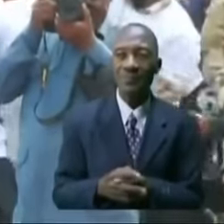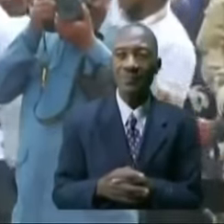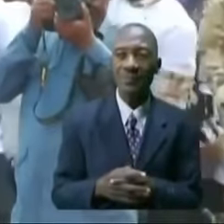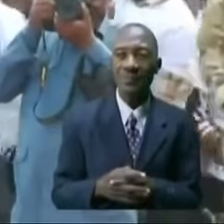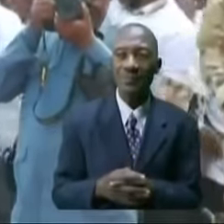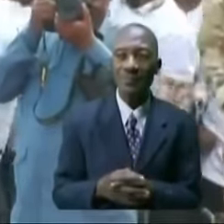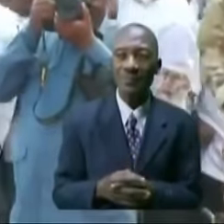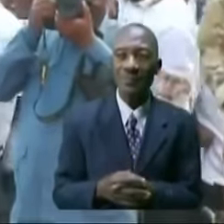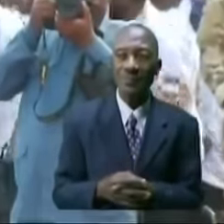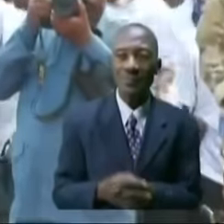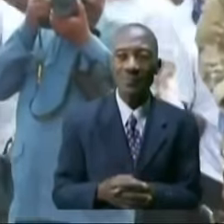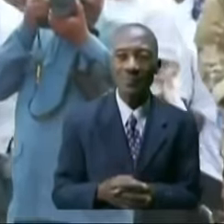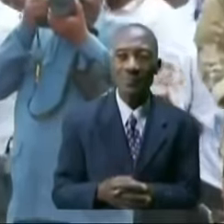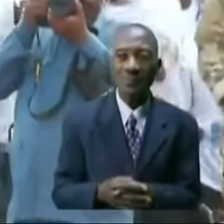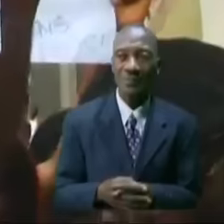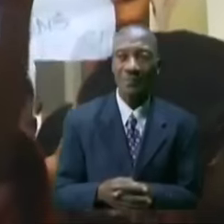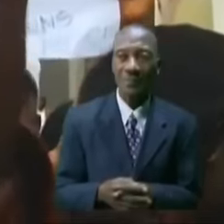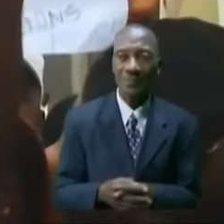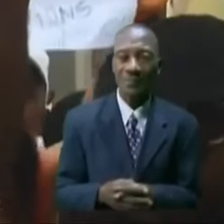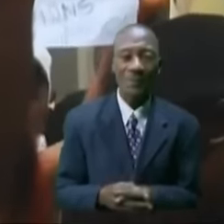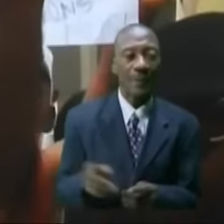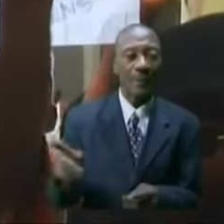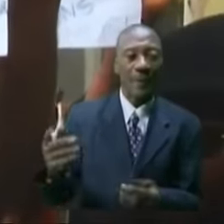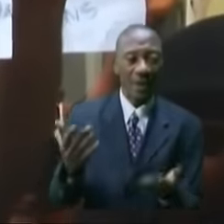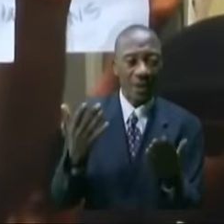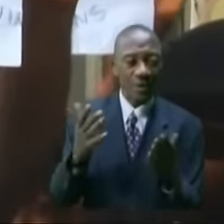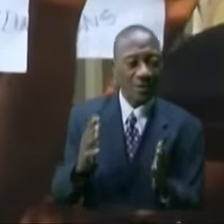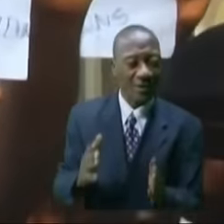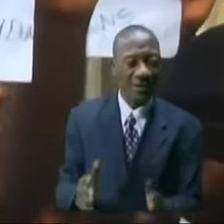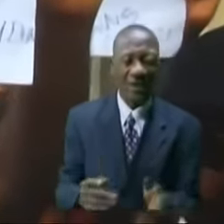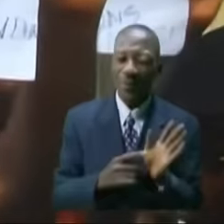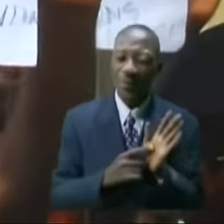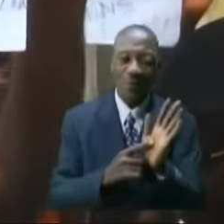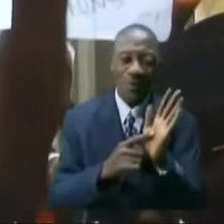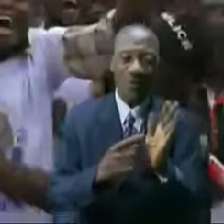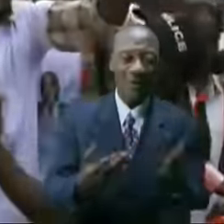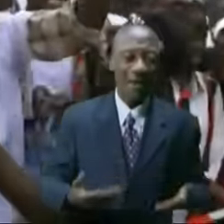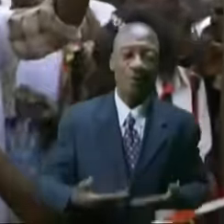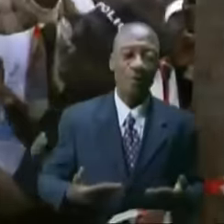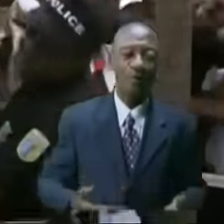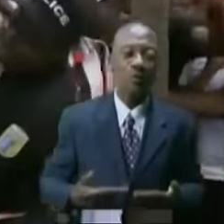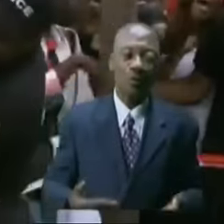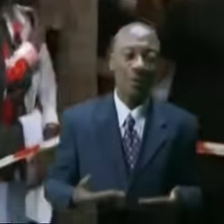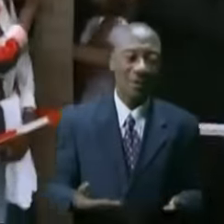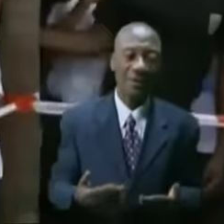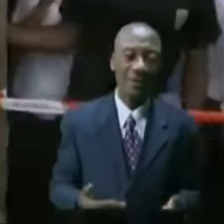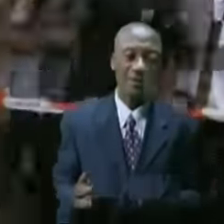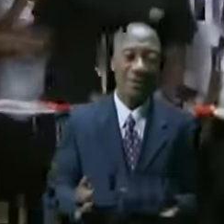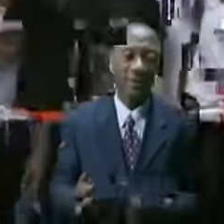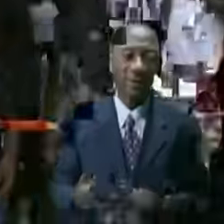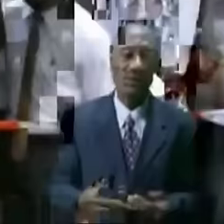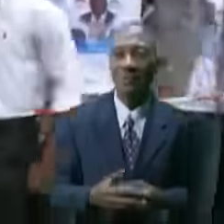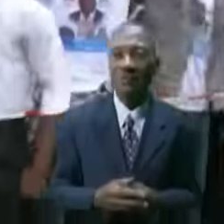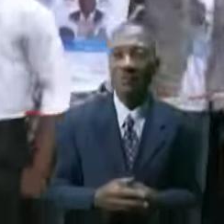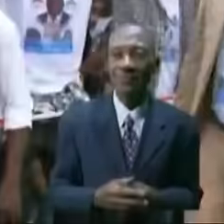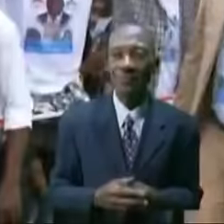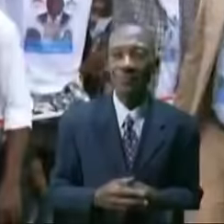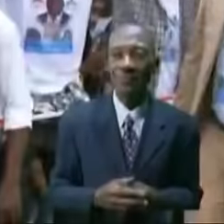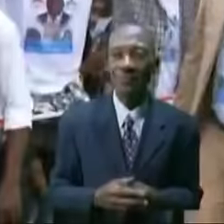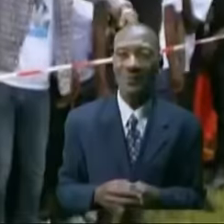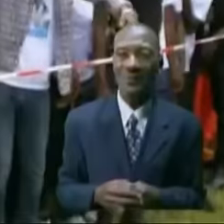Ils n'ont pas manqué d'exprimer leur joie incommensurable. Quoi de plus normal? au regard des conditions